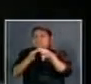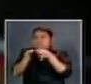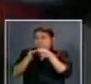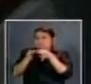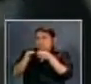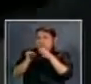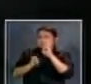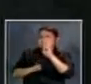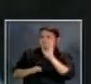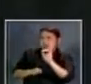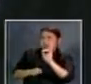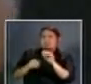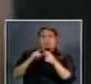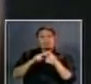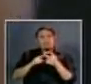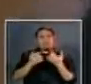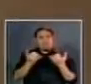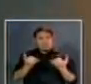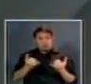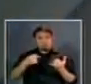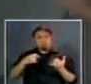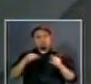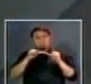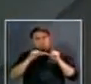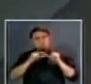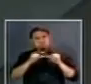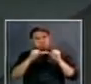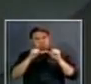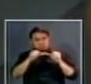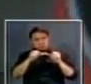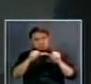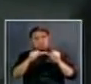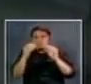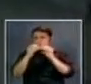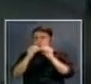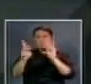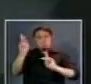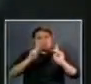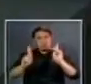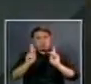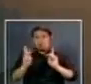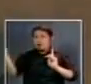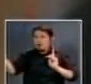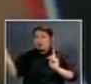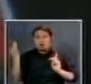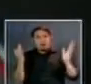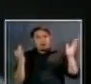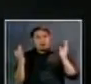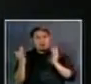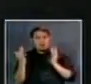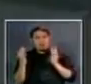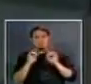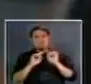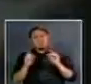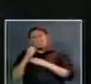BI at ngayon nga ay patuloy pa rin ang pagdating ng mga botante. Meron mga hindi na bumalik talaga.